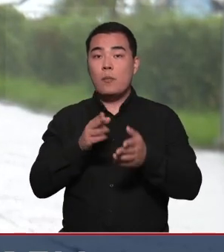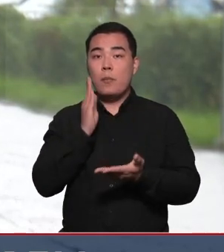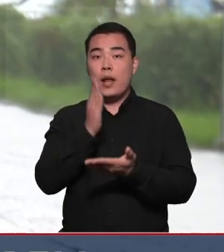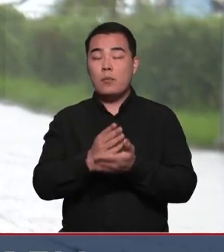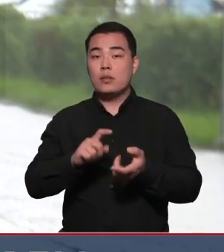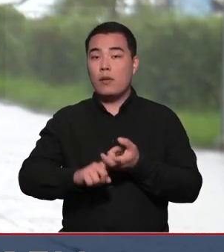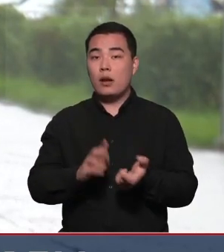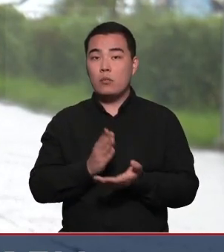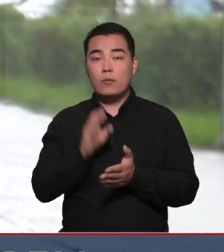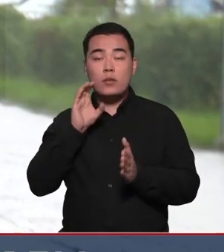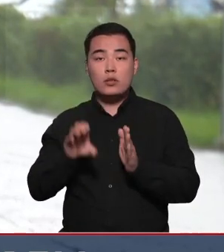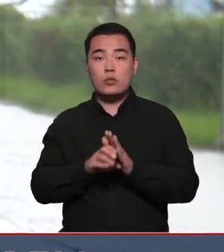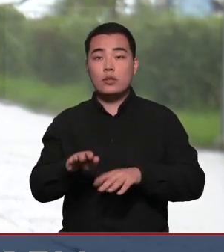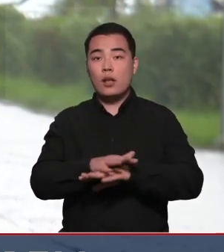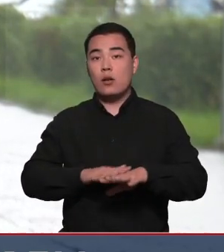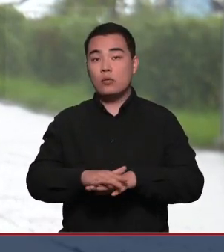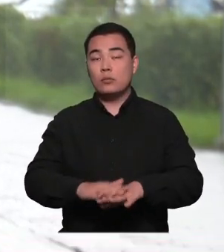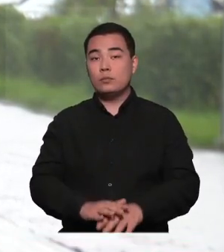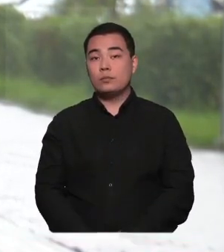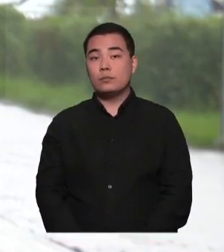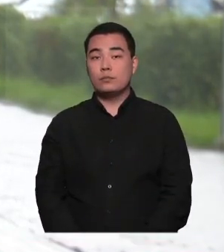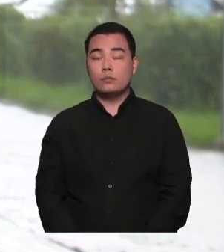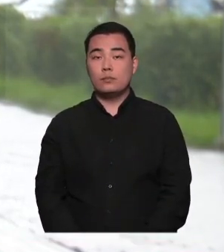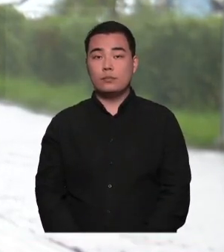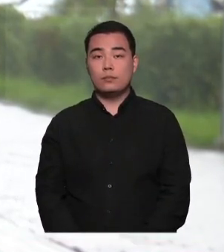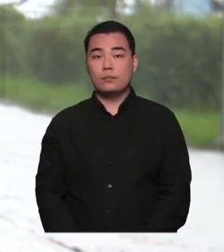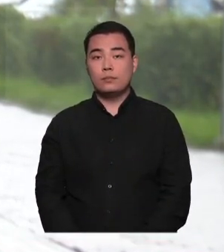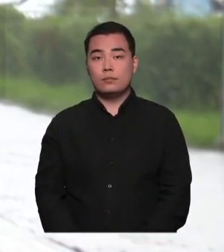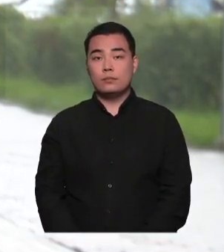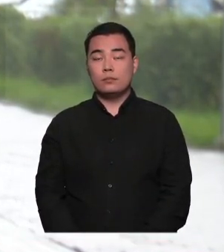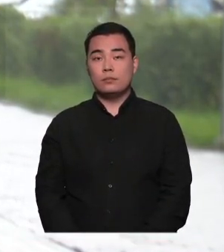Нысаналы ғыл, Нұрәлі Құдайберген, Сәкен Пионер, Асхат Әзіретханов, Жібек жолы.